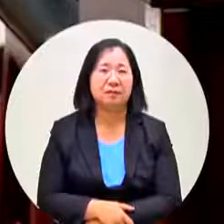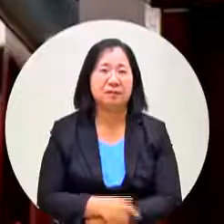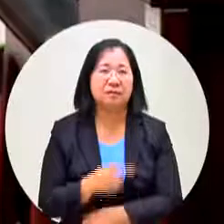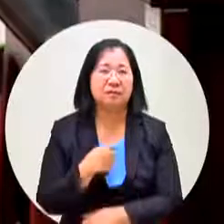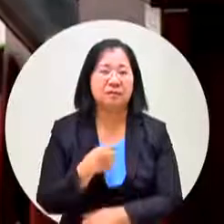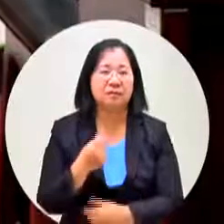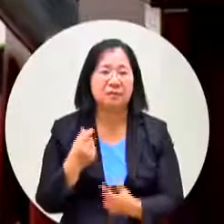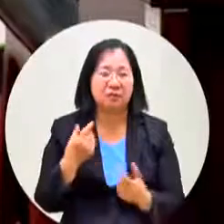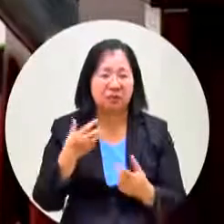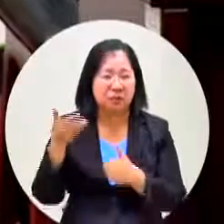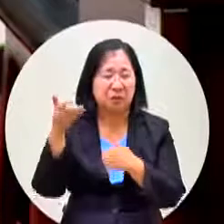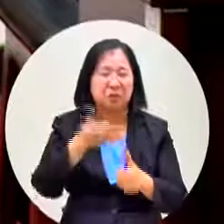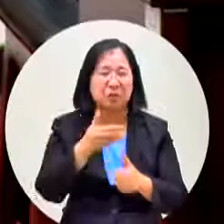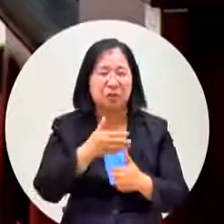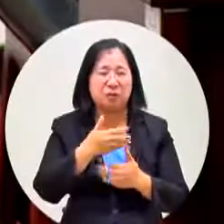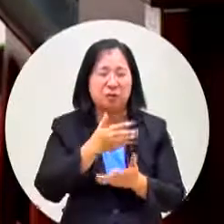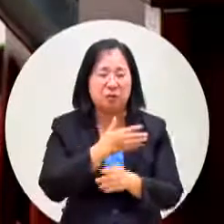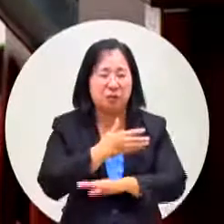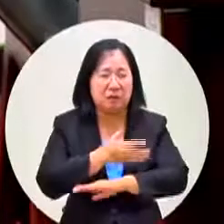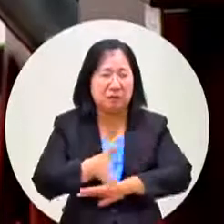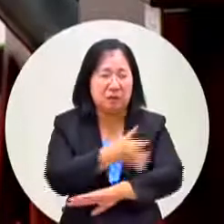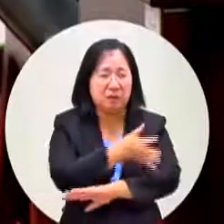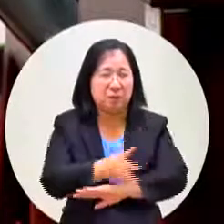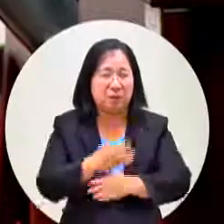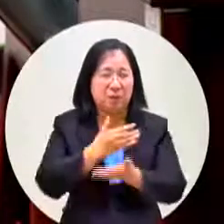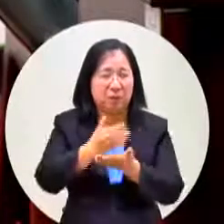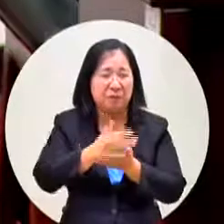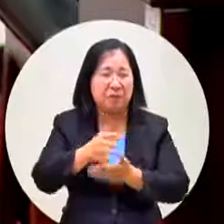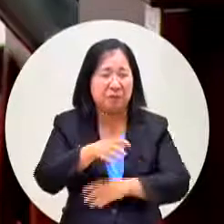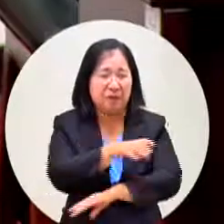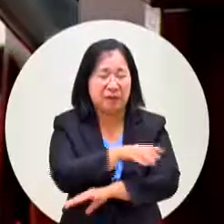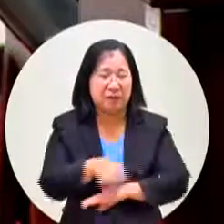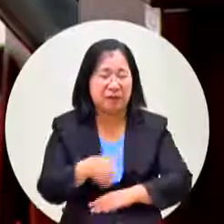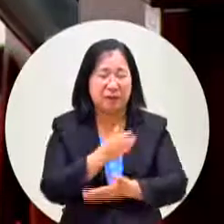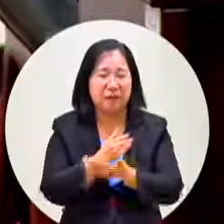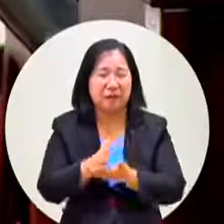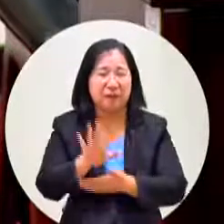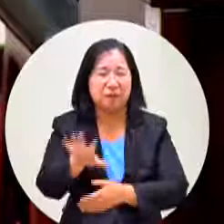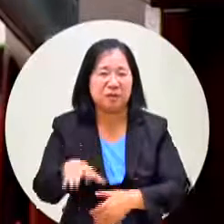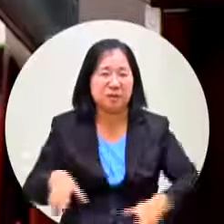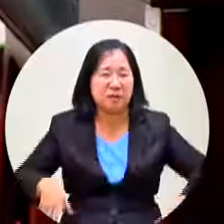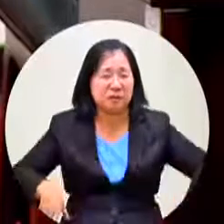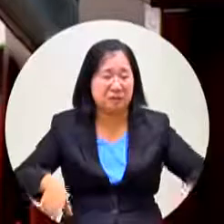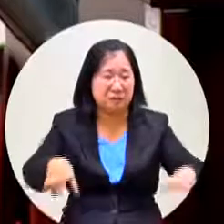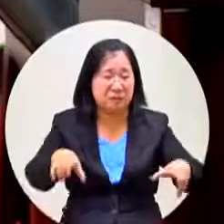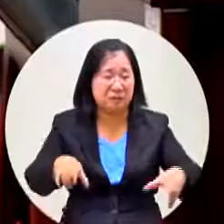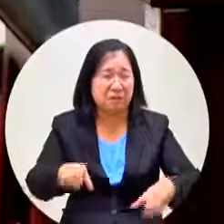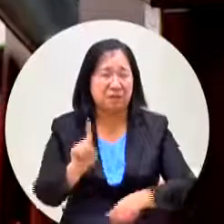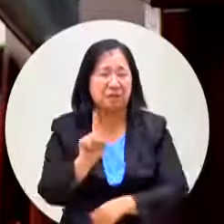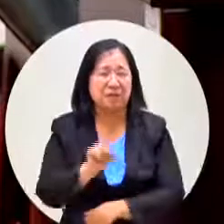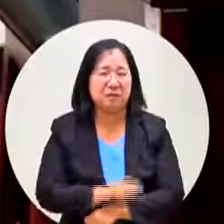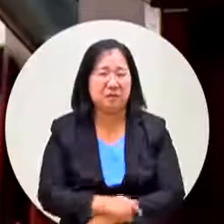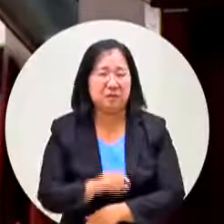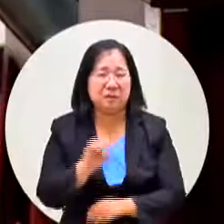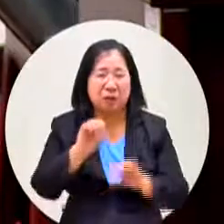像这件，咱第一建议讲，因为伊的山边水沟吼，有部